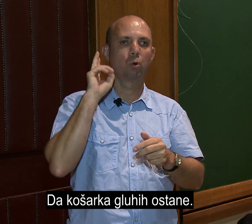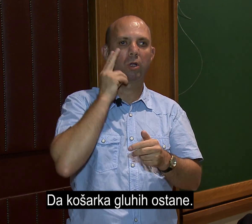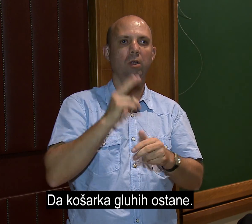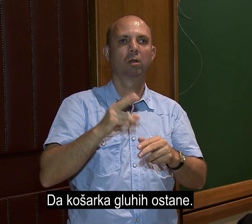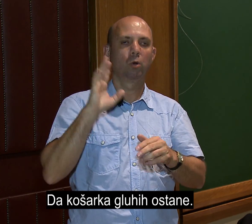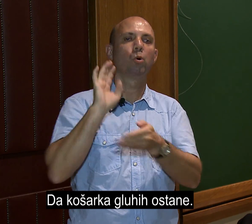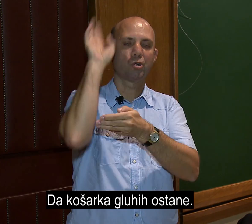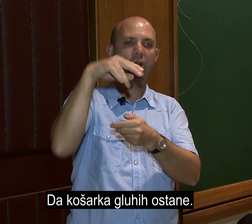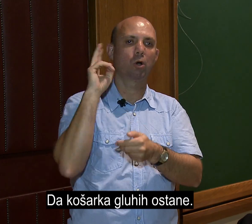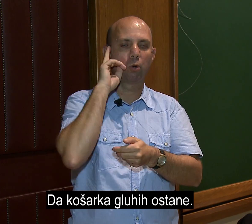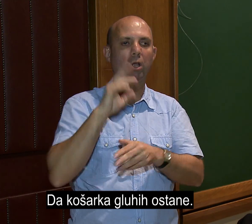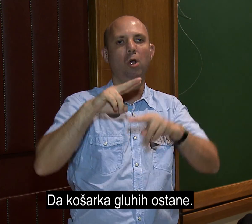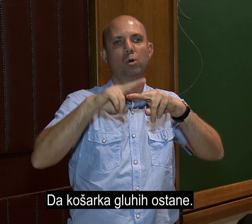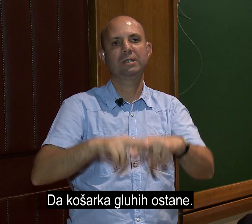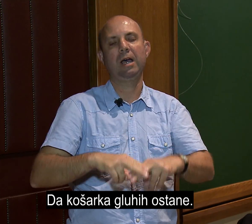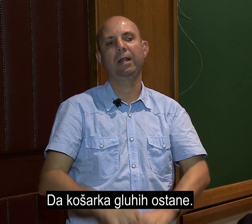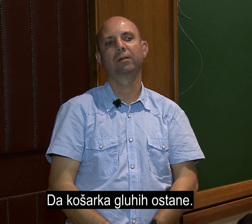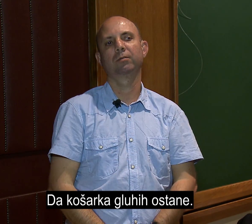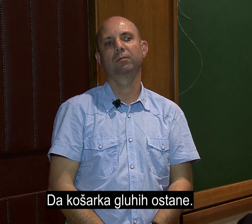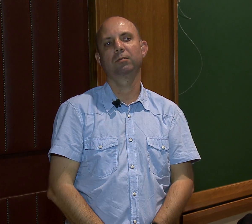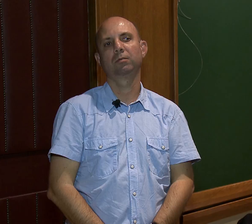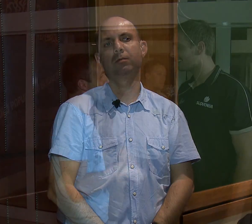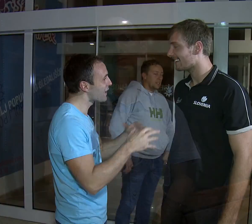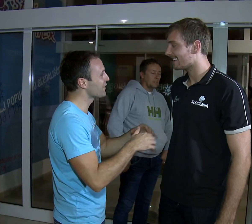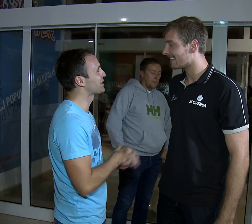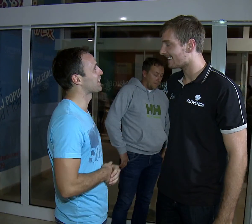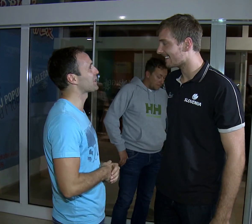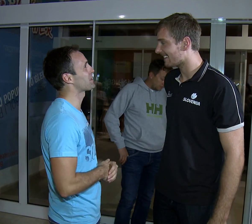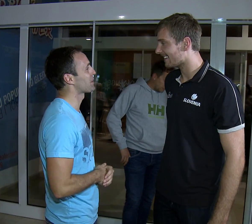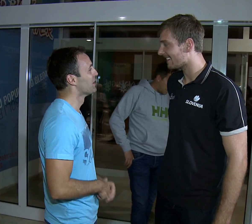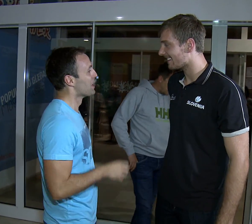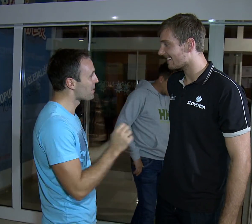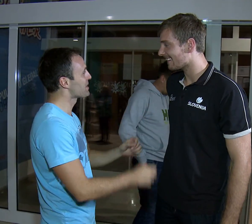košarka gluhih ostane.